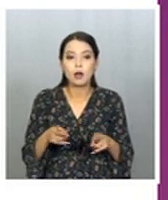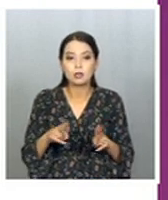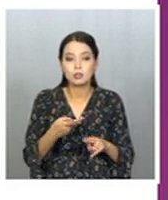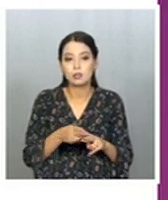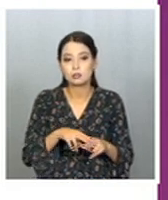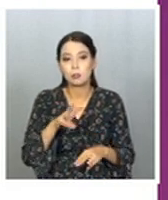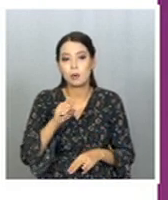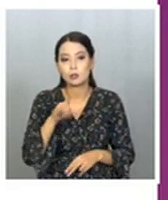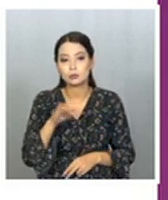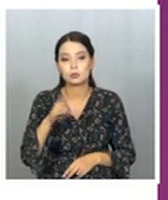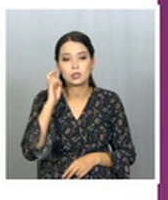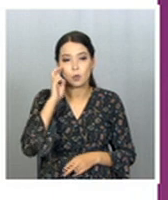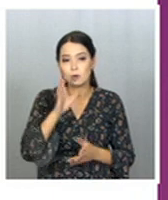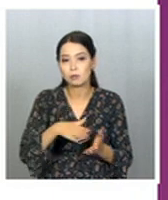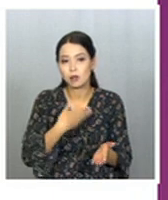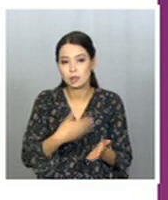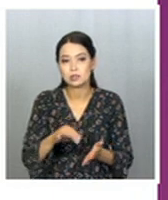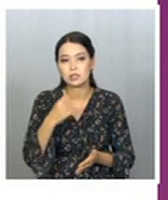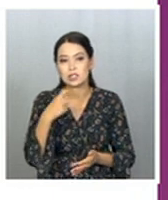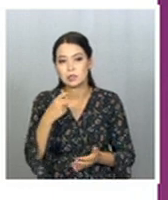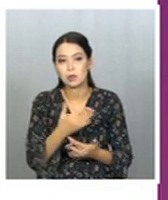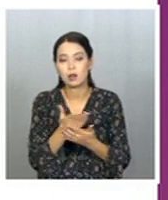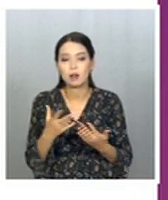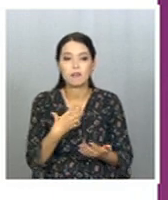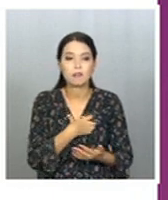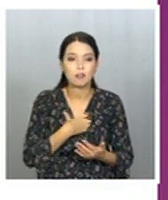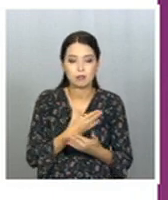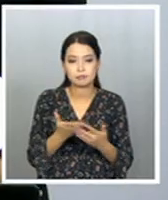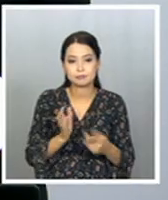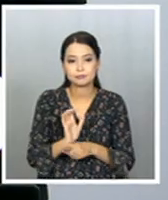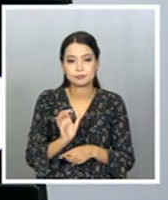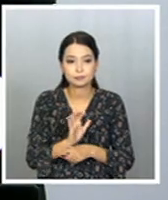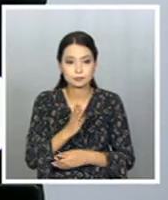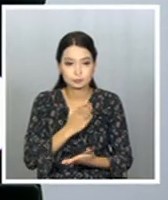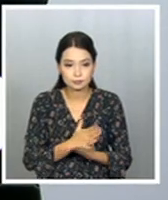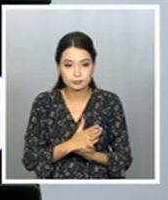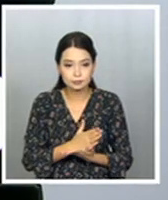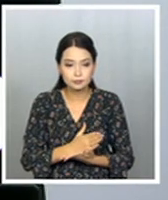қарамай және де химия өнеркәсібіне қажетті шикізаттар алынады.